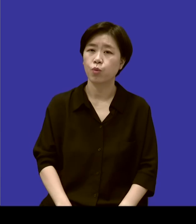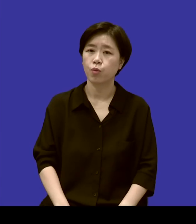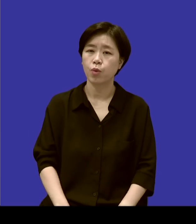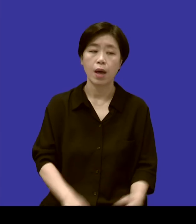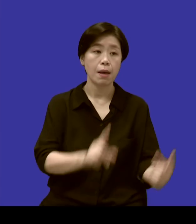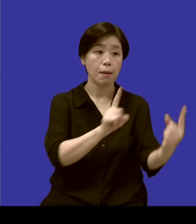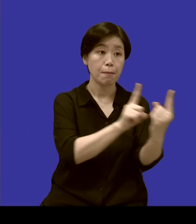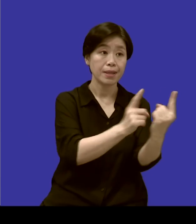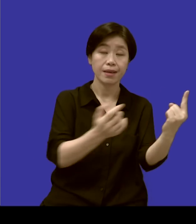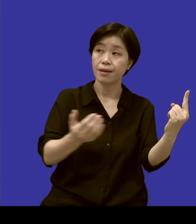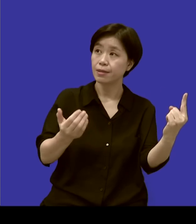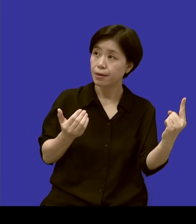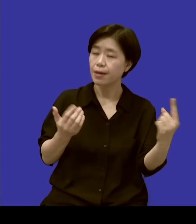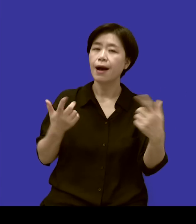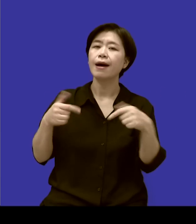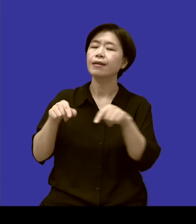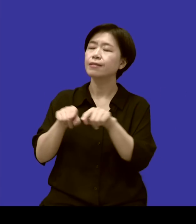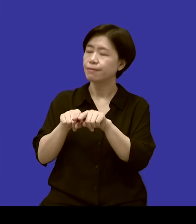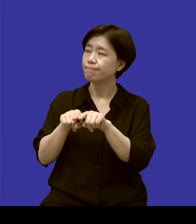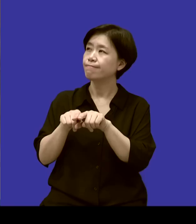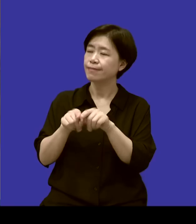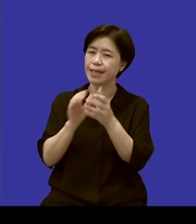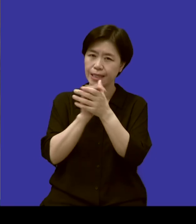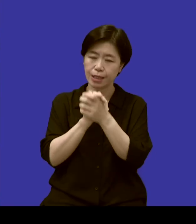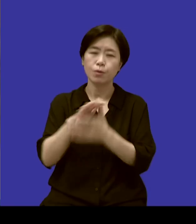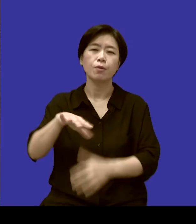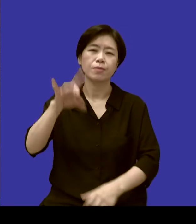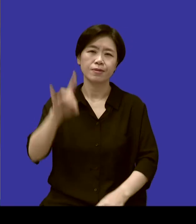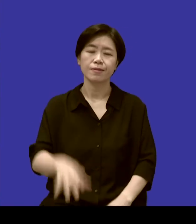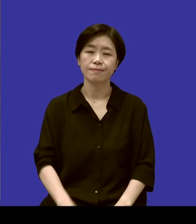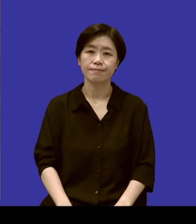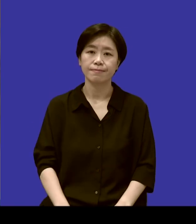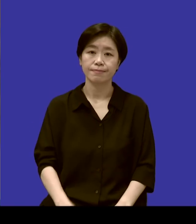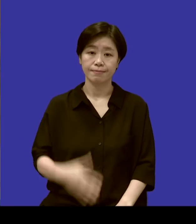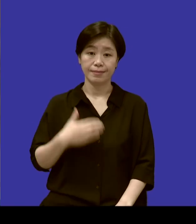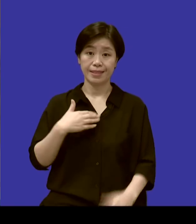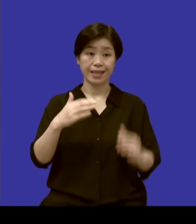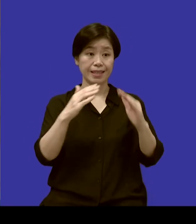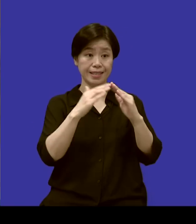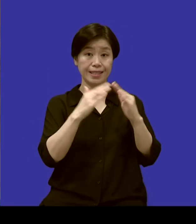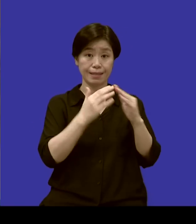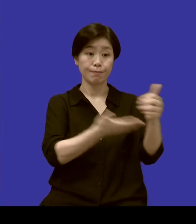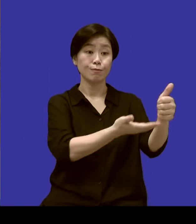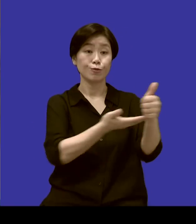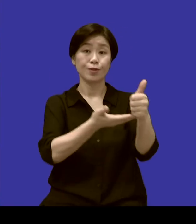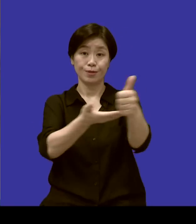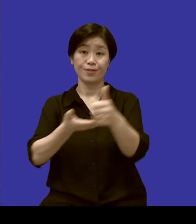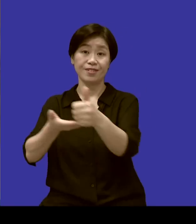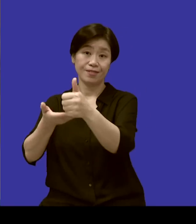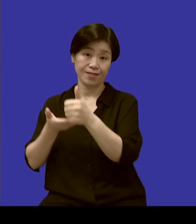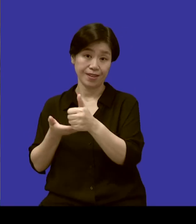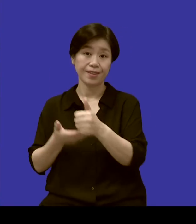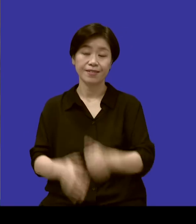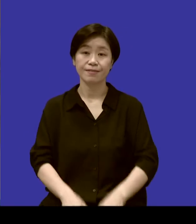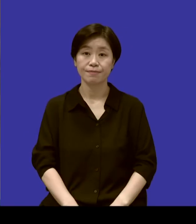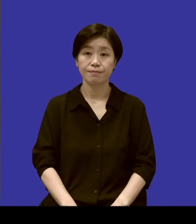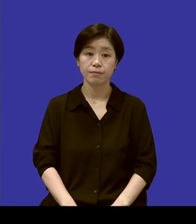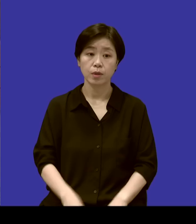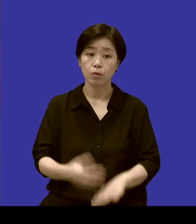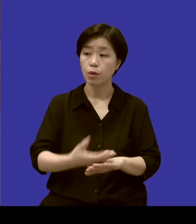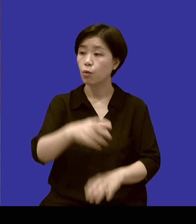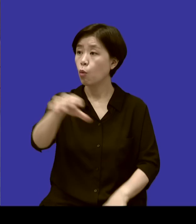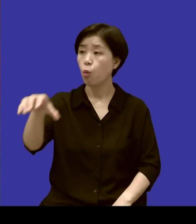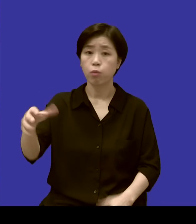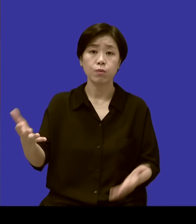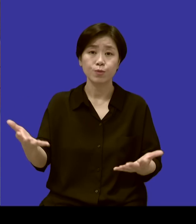박원 기도하고 그러면서 시작을 했어요. 네. 집을 공개했어요. 집을 오픈하고 다른 장소가